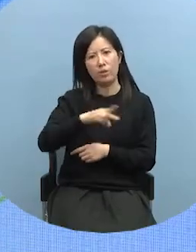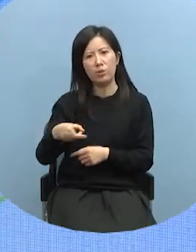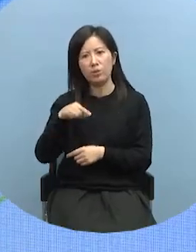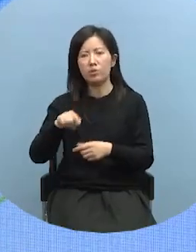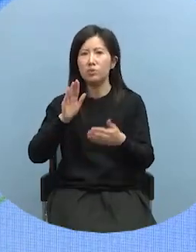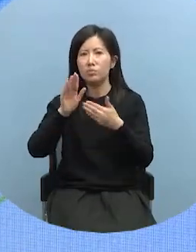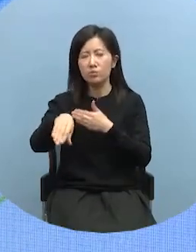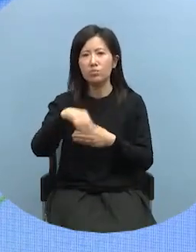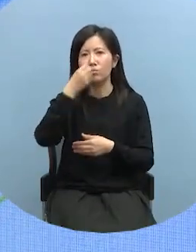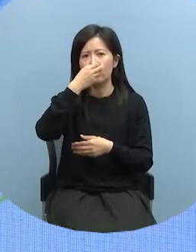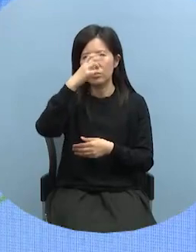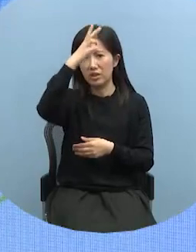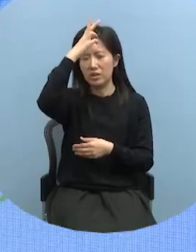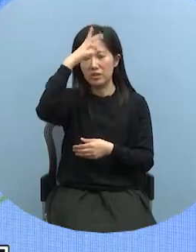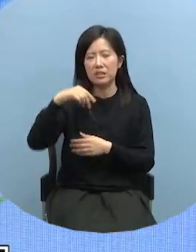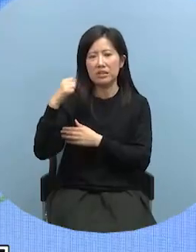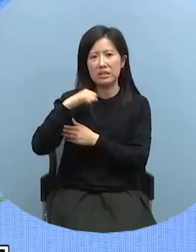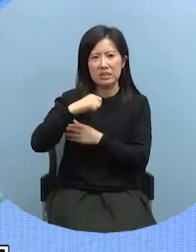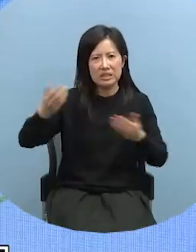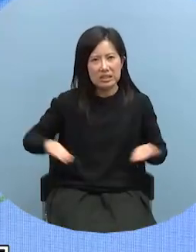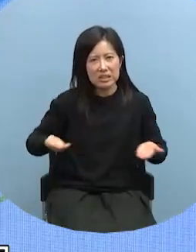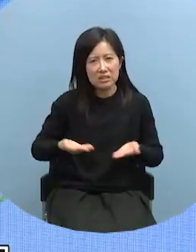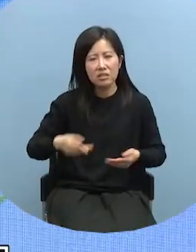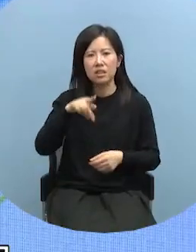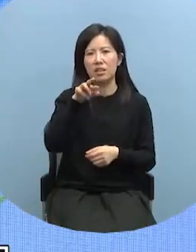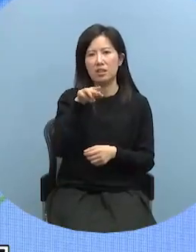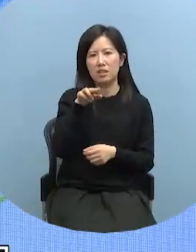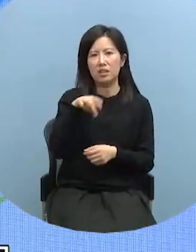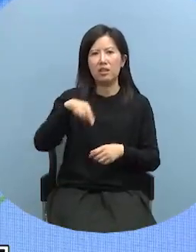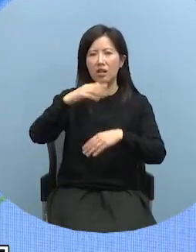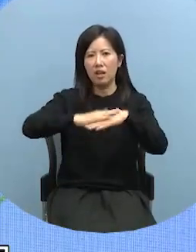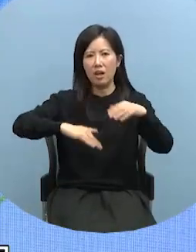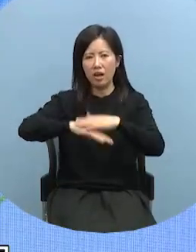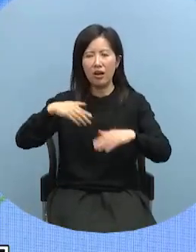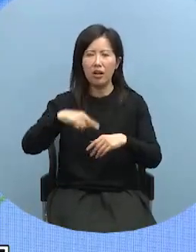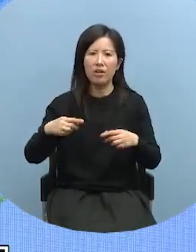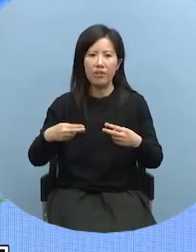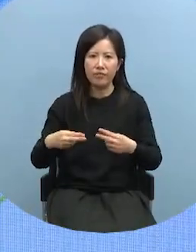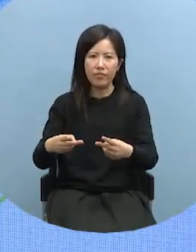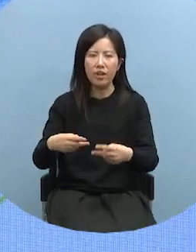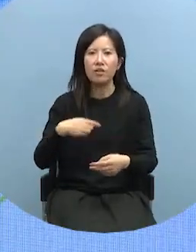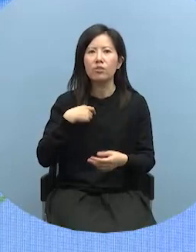來特區政府會繼續大力推動綠色技術產業的發展，